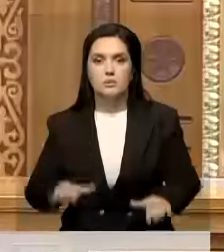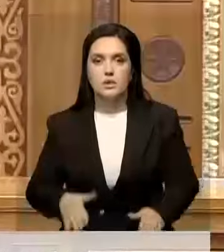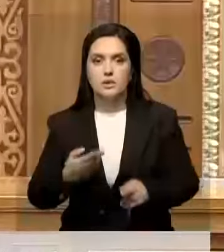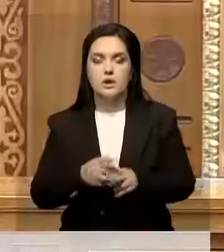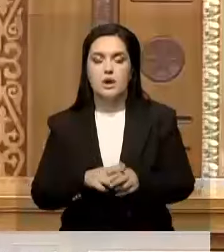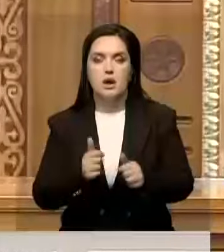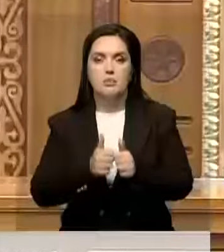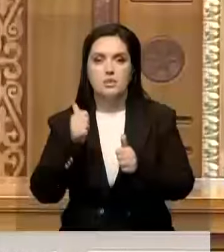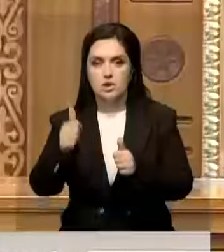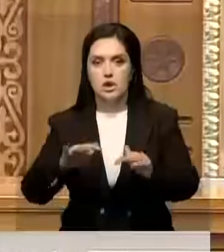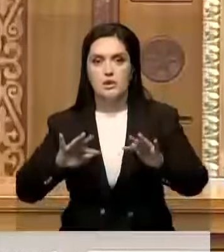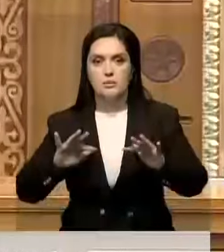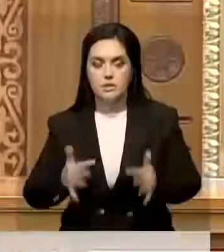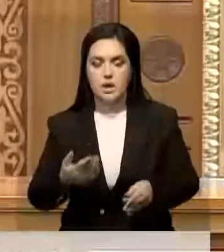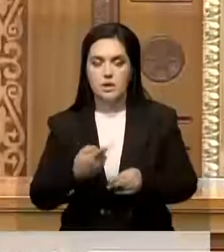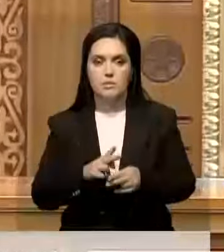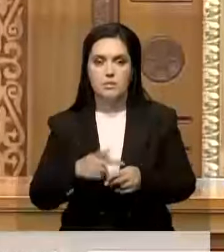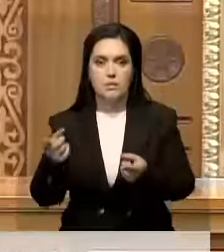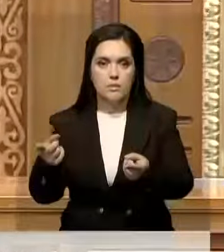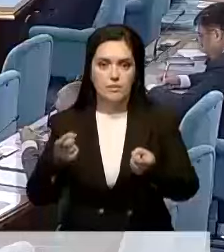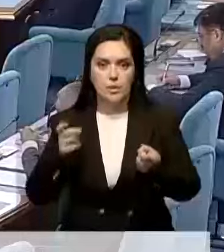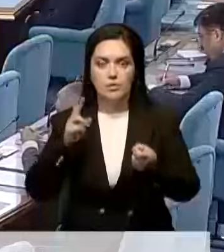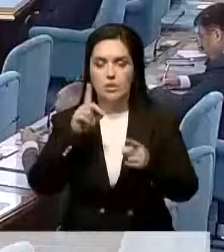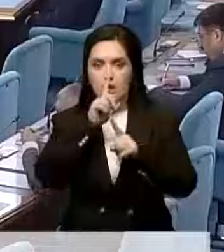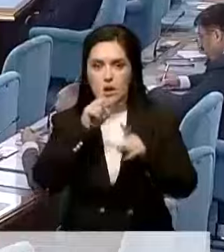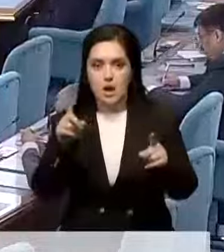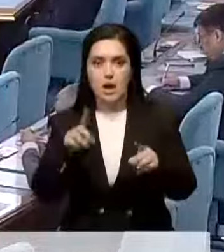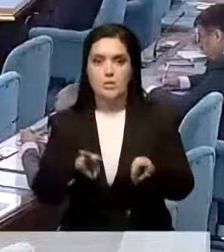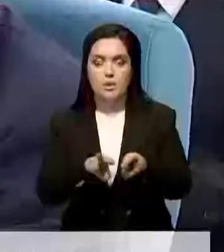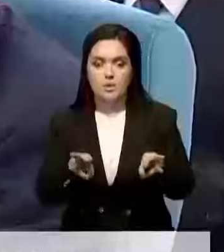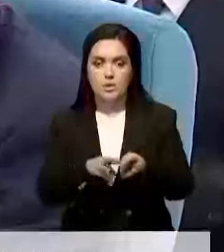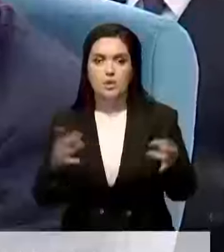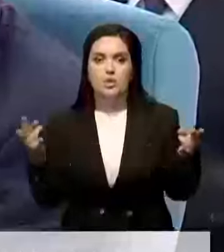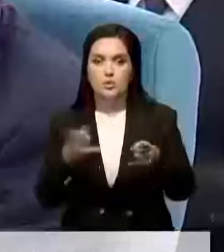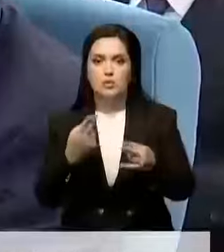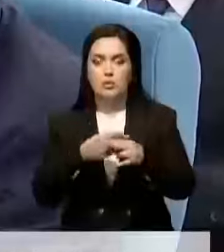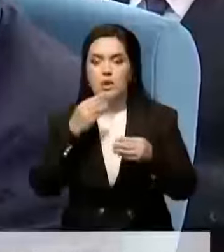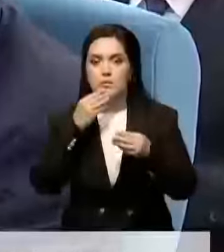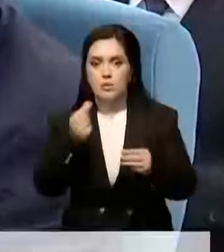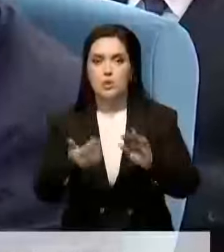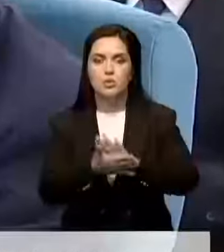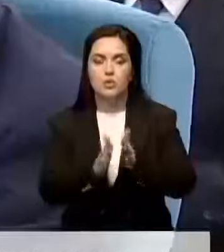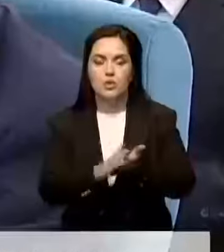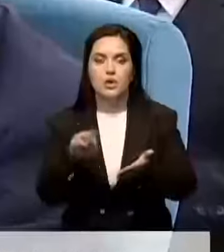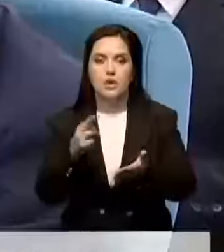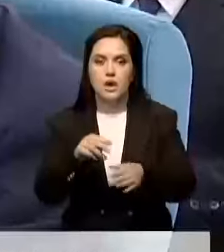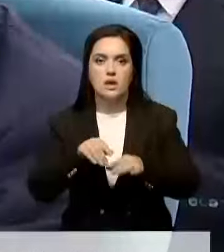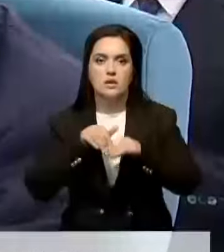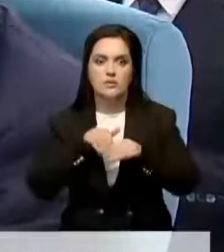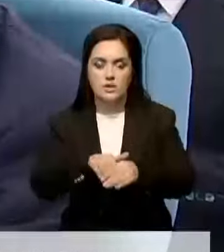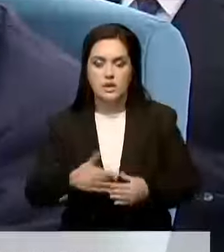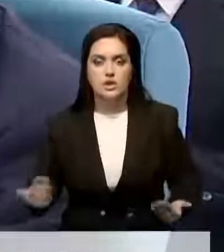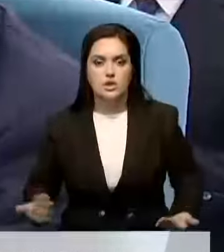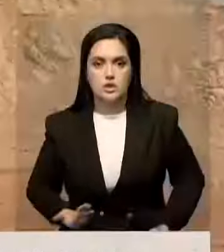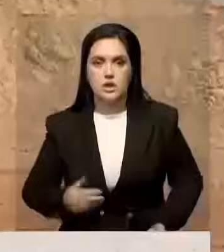опережающего развития, притягивающим инновации и таланты. Правительству следует создать привлекательные условия для инвестиций, жизни и работы